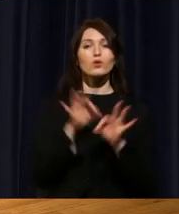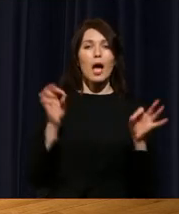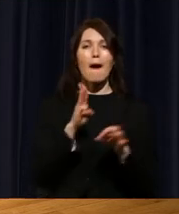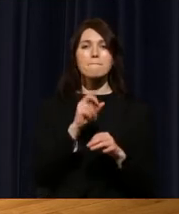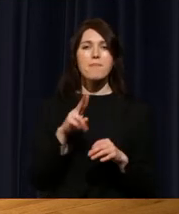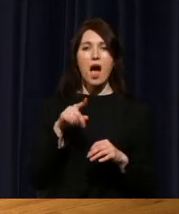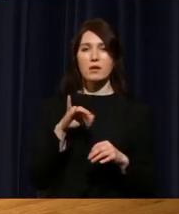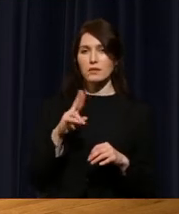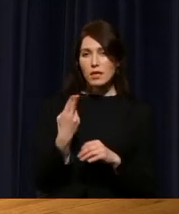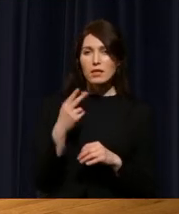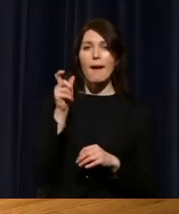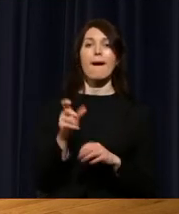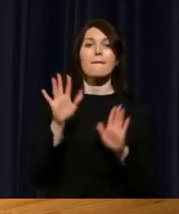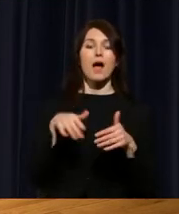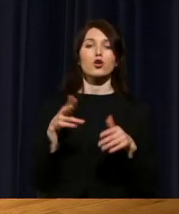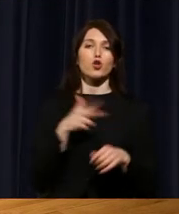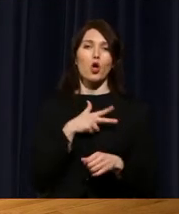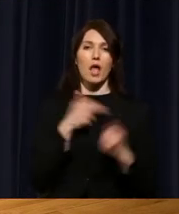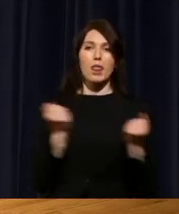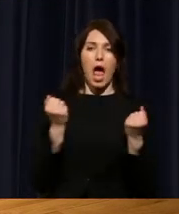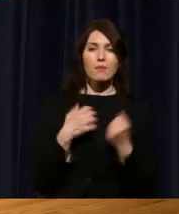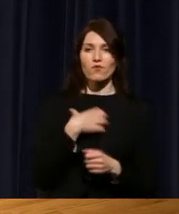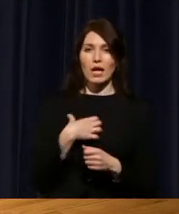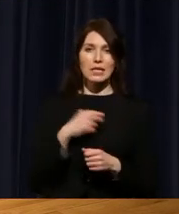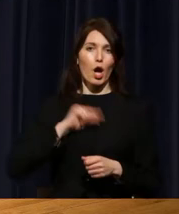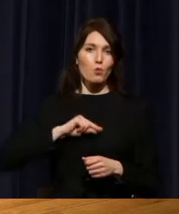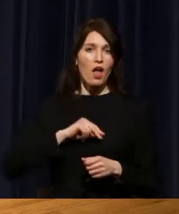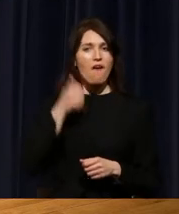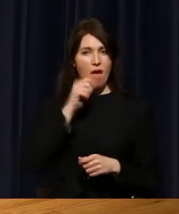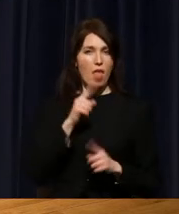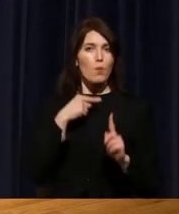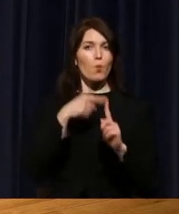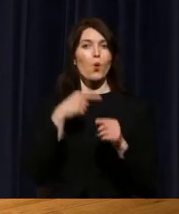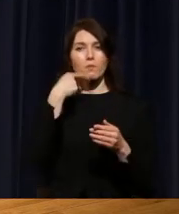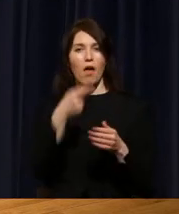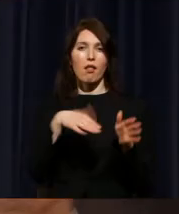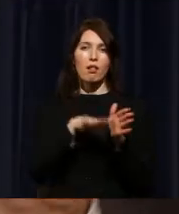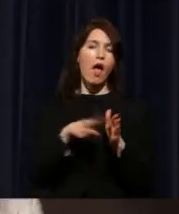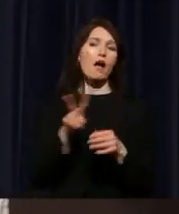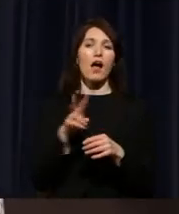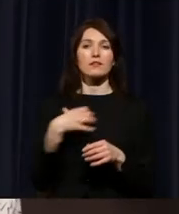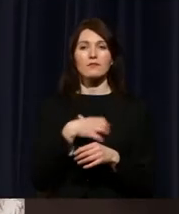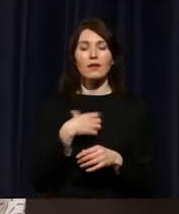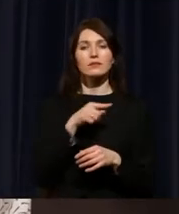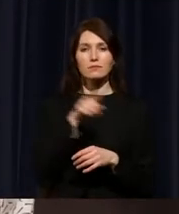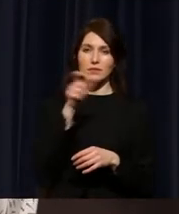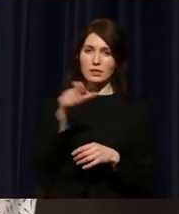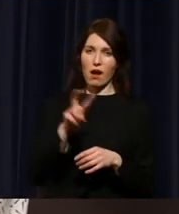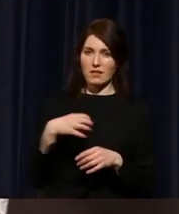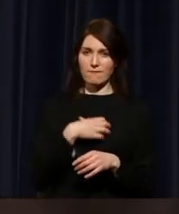par sociālo nu, tā kā darbinieku nepieciešamām īpašībām. Ir vēl ko piebilst, domājot, nu, kas ir tas, kas